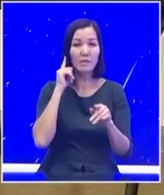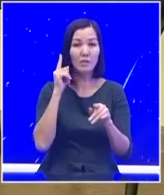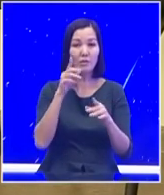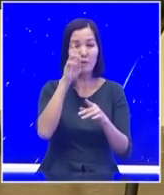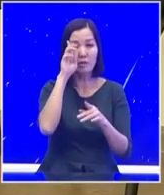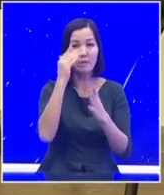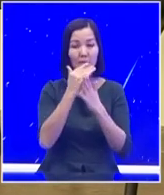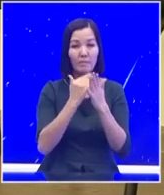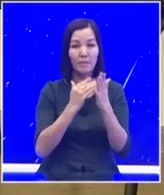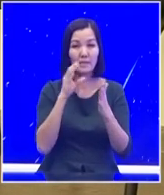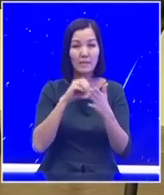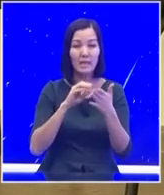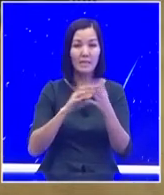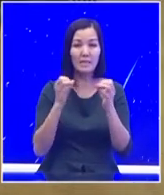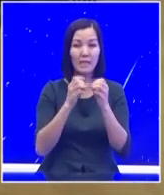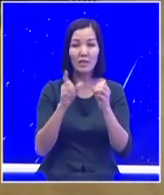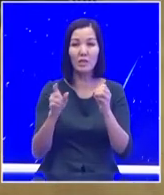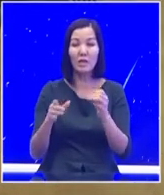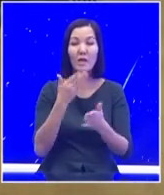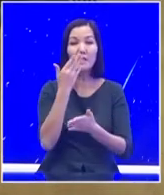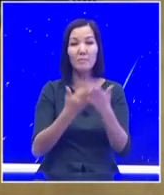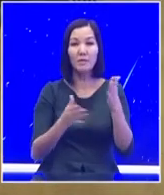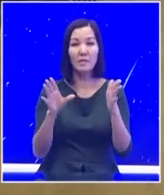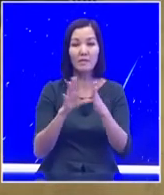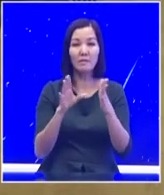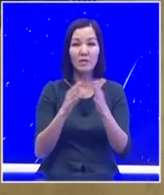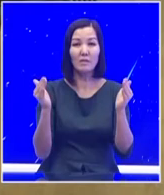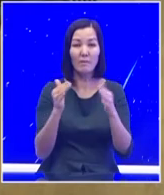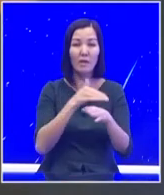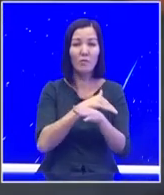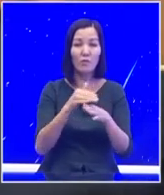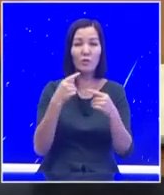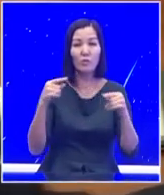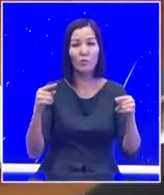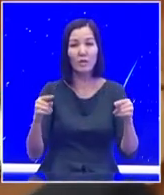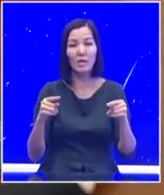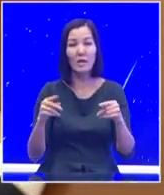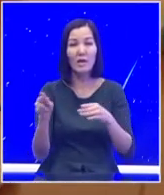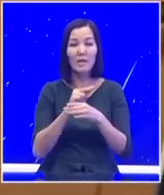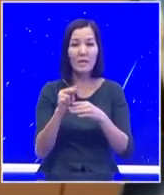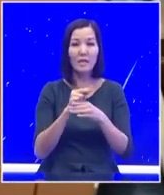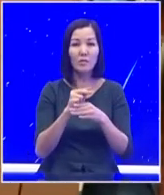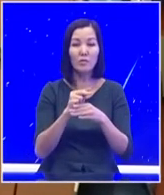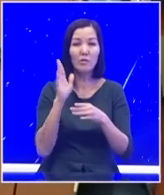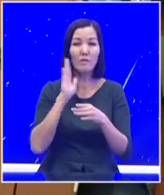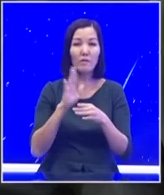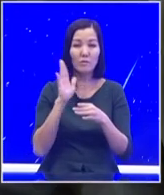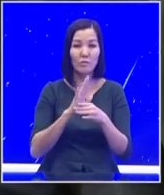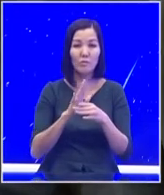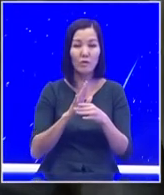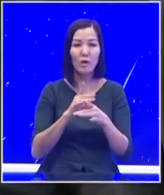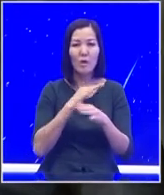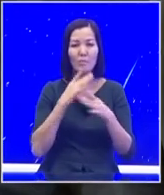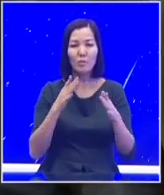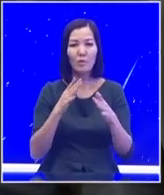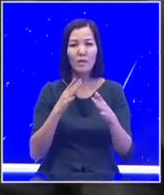Записались порядка 10 человек. Одни спрашивали про освещение малых улиц, другие – про реконструкцию водной системы в селе Жанатурмоз. Многие